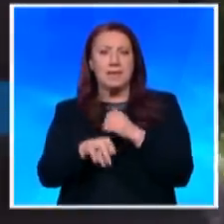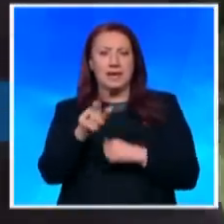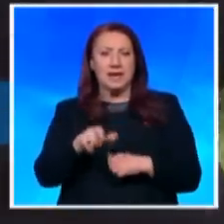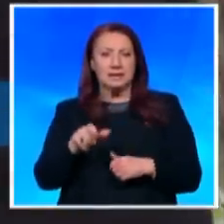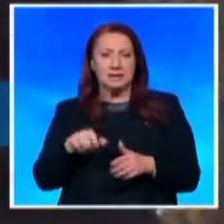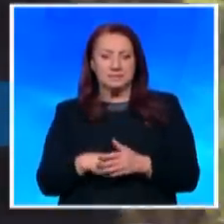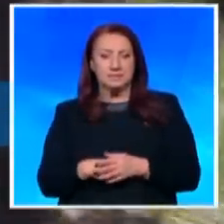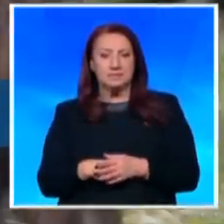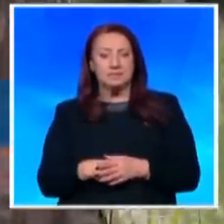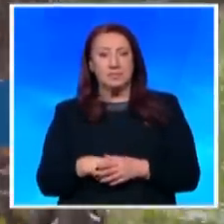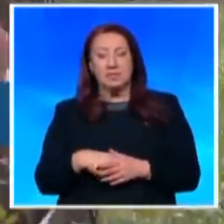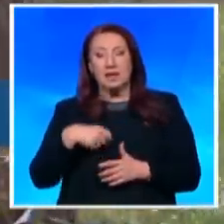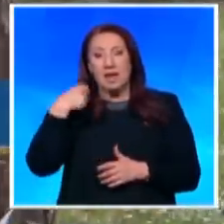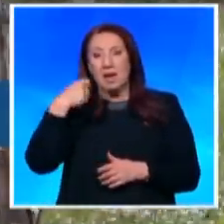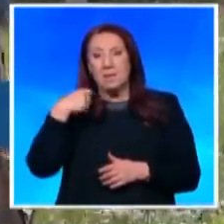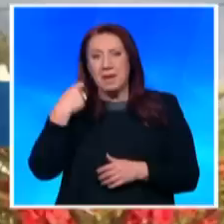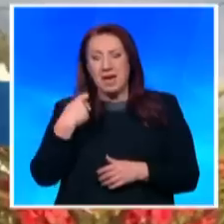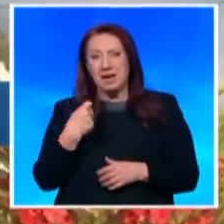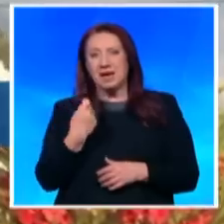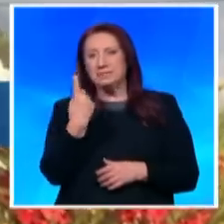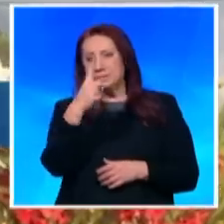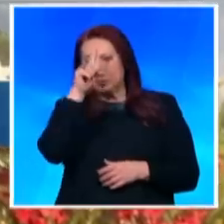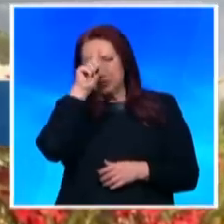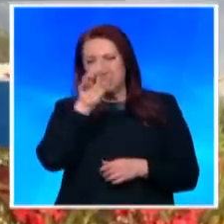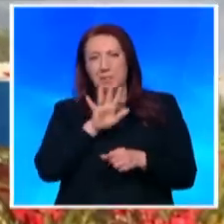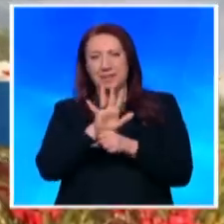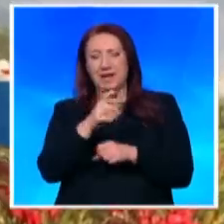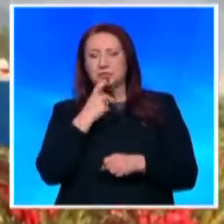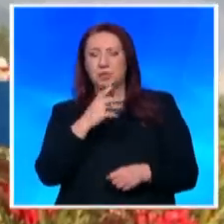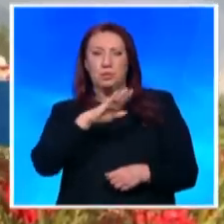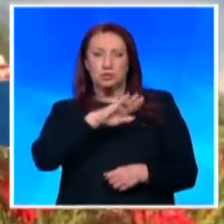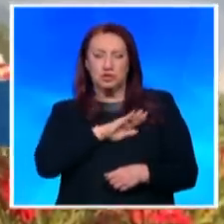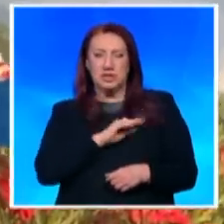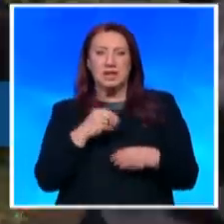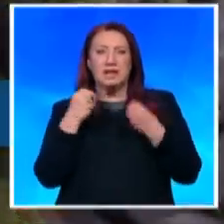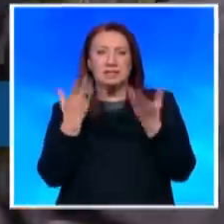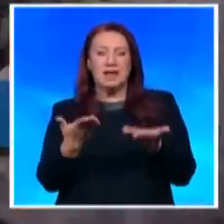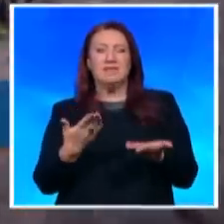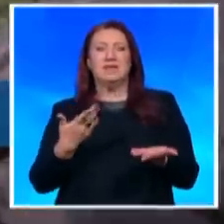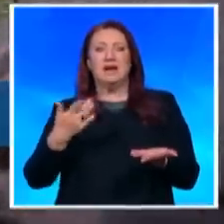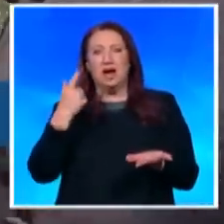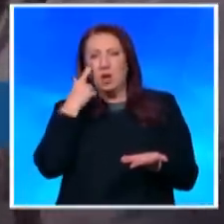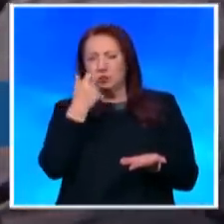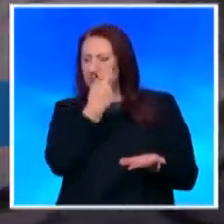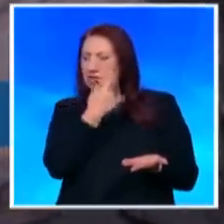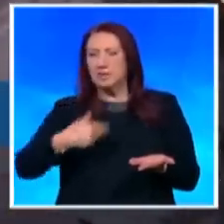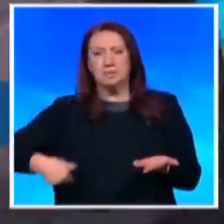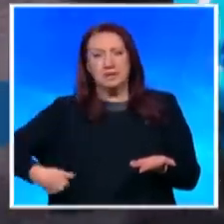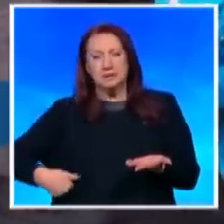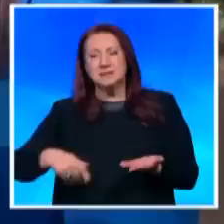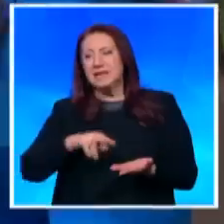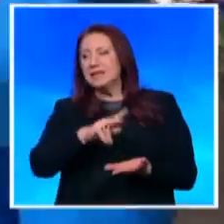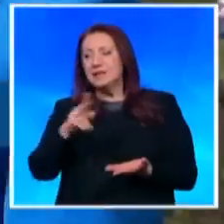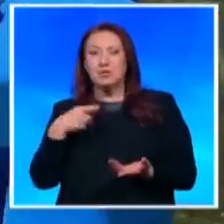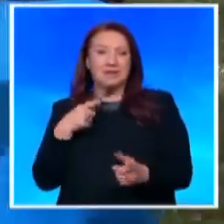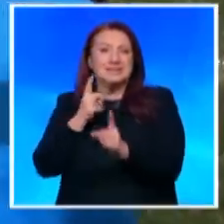Майката на 15-годишната Даная, която дари органите и очи в очи с спасените непознати. Ай, че за теб са, мамо. И